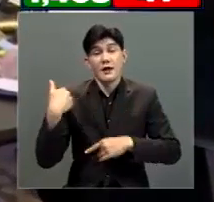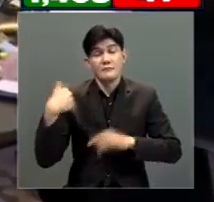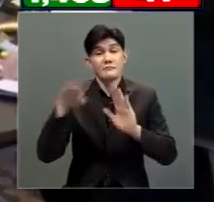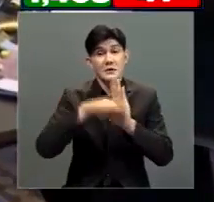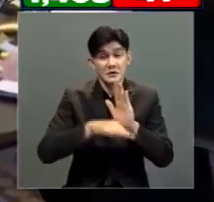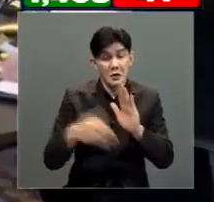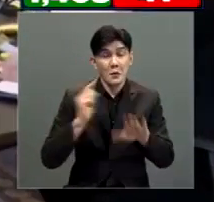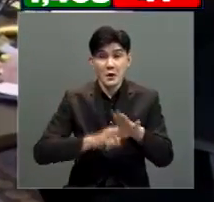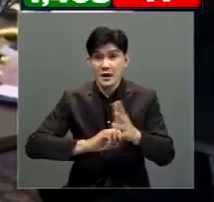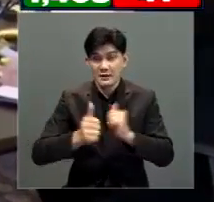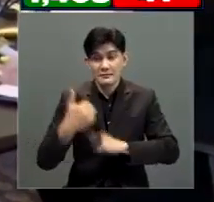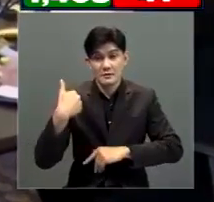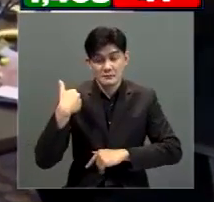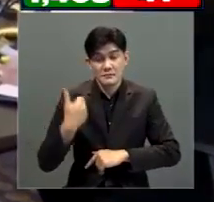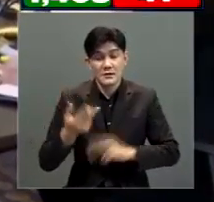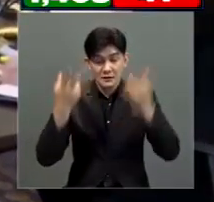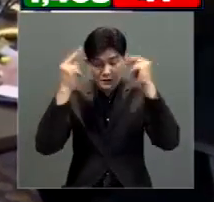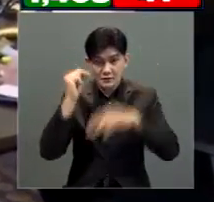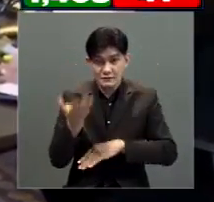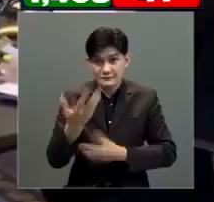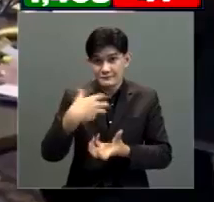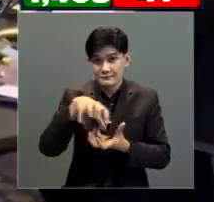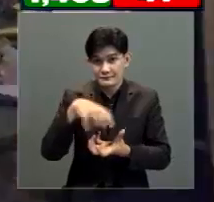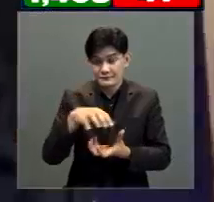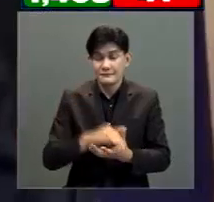บและทันเหตุการณ์ฟังเสียงท่านนายกรัฐมนตรีครับ